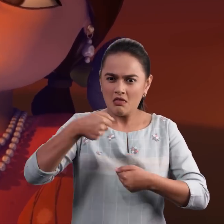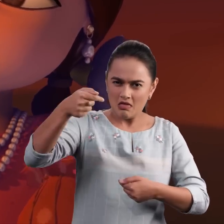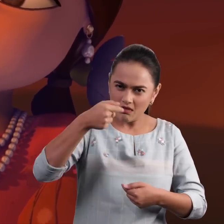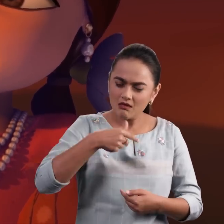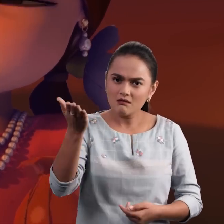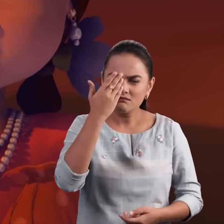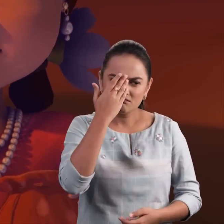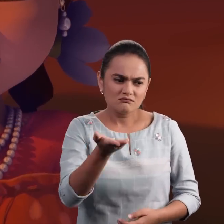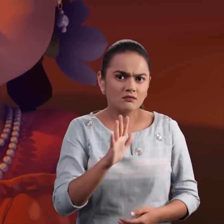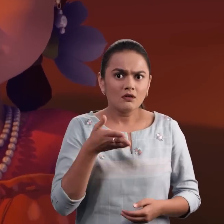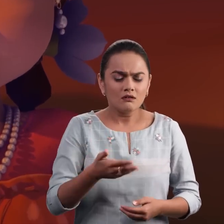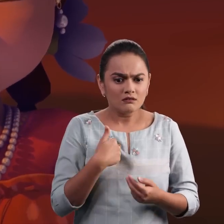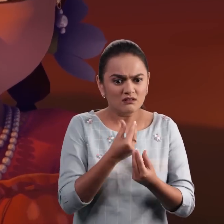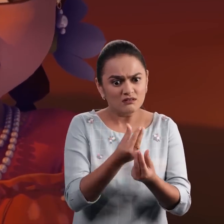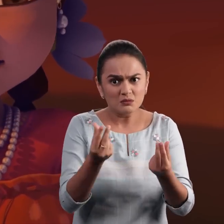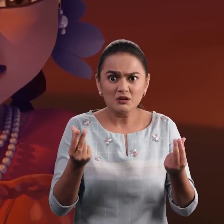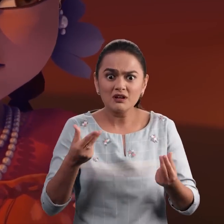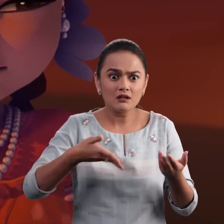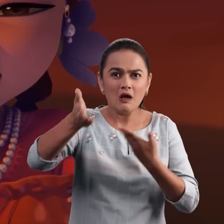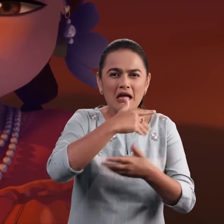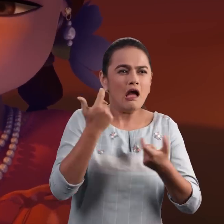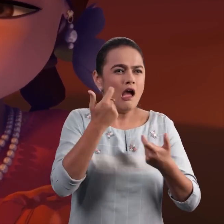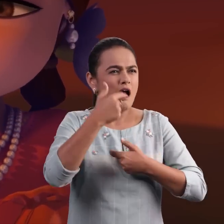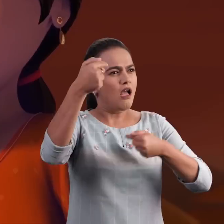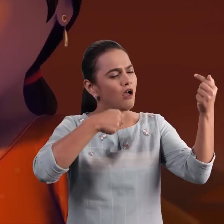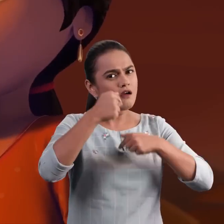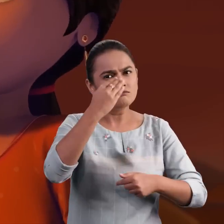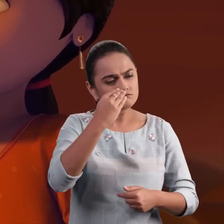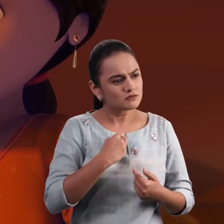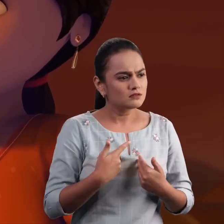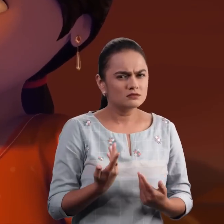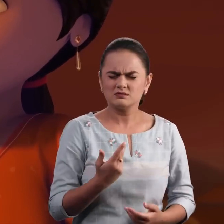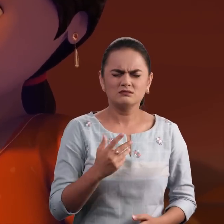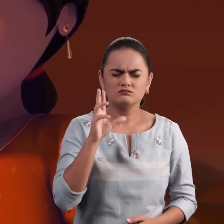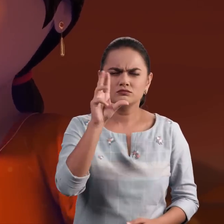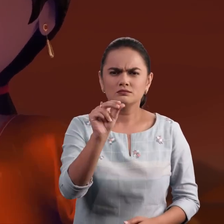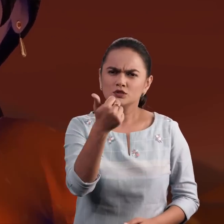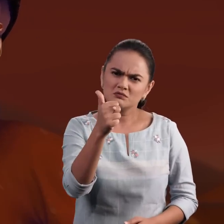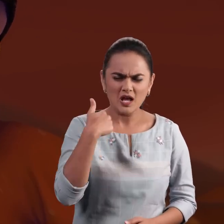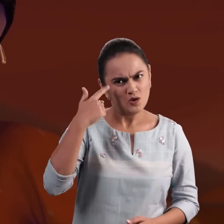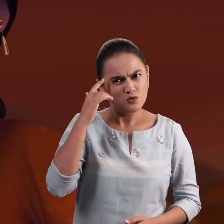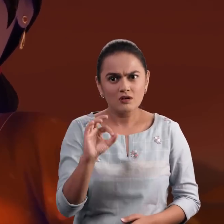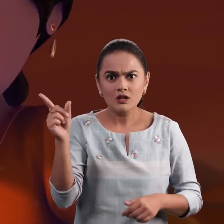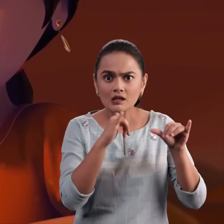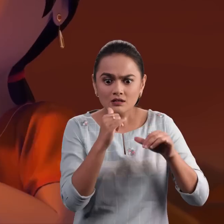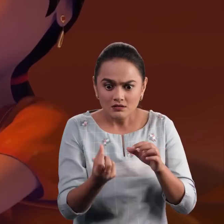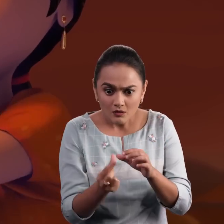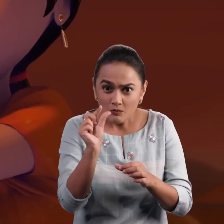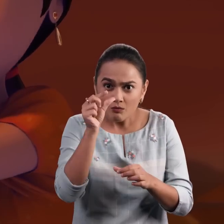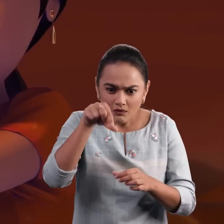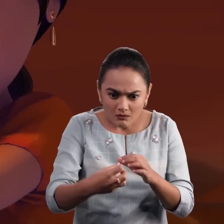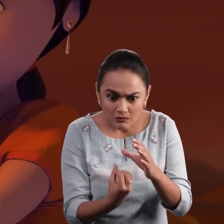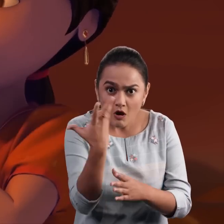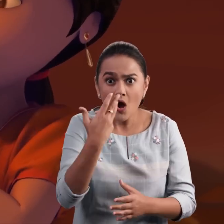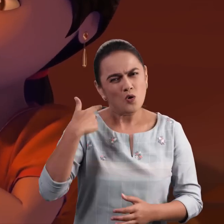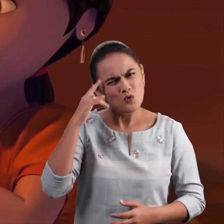देगा। इस दीपावली पर हम सबके हास्य का पात्र बनेंगे। ऐसा नहीं होगा। हमें पता है कृष्ण ने मोती कैसे उगाए हैं।